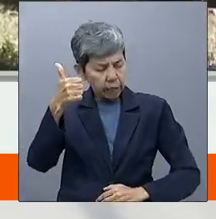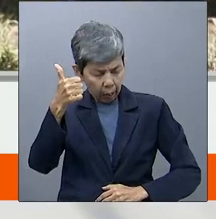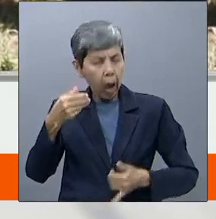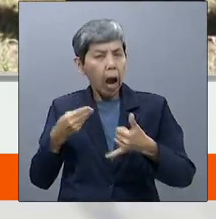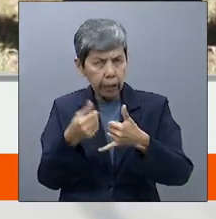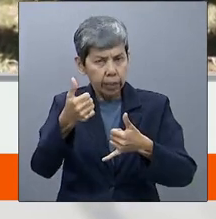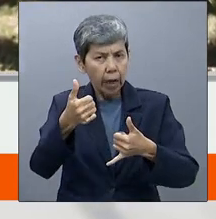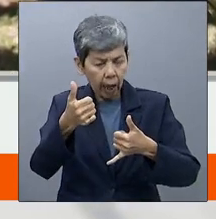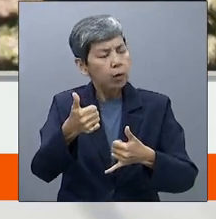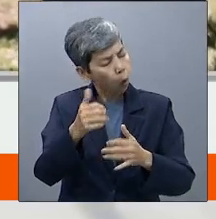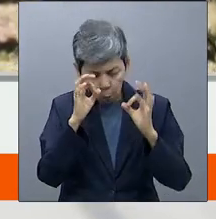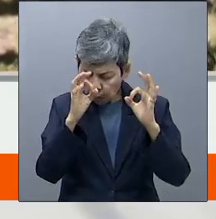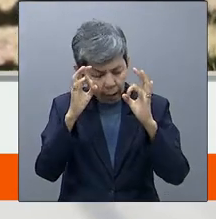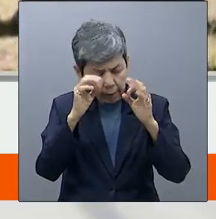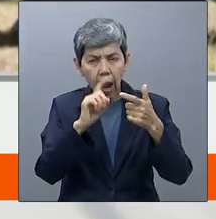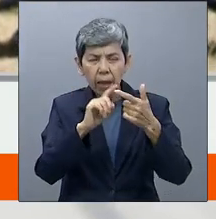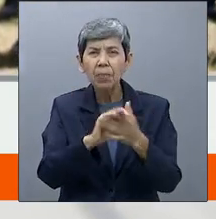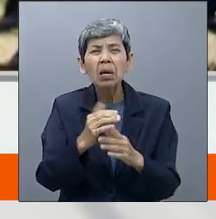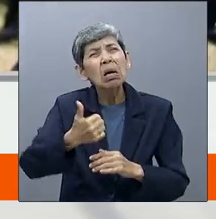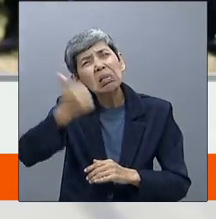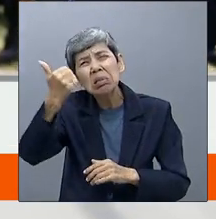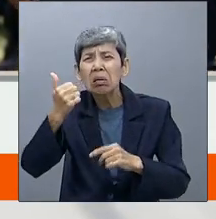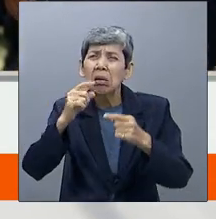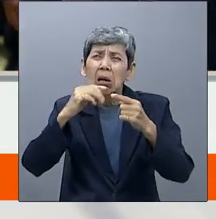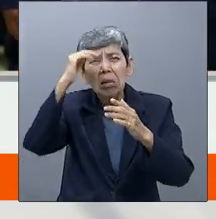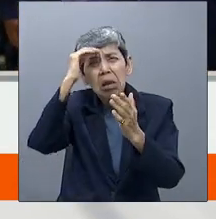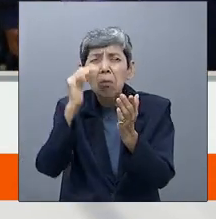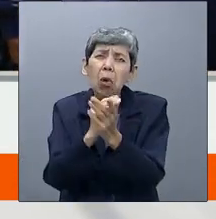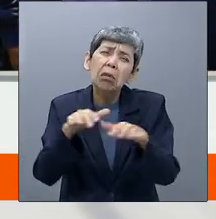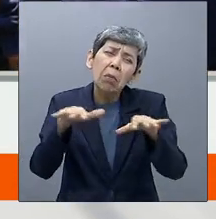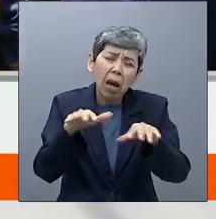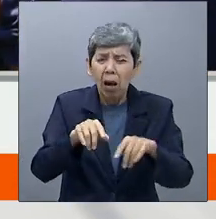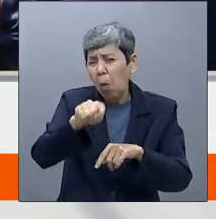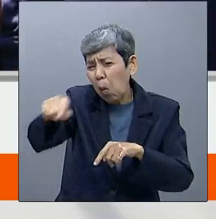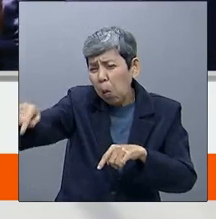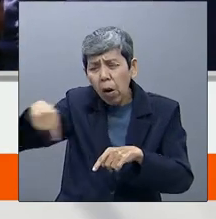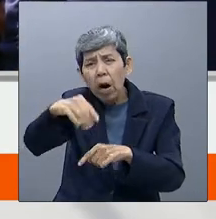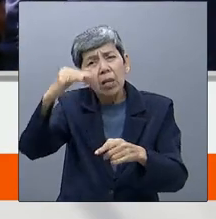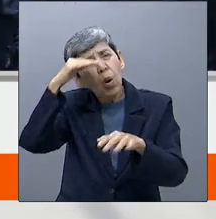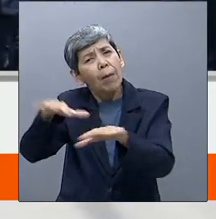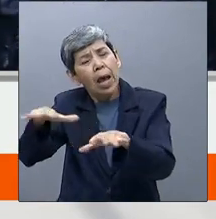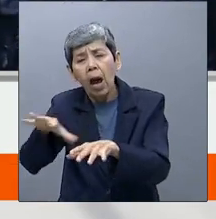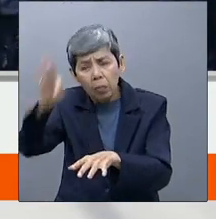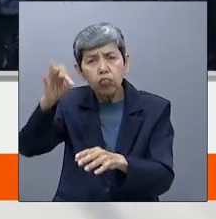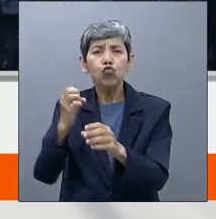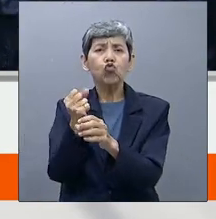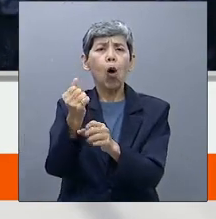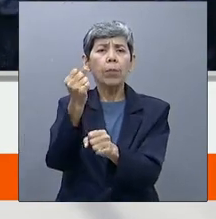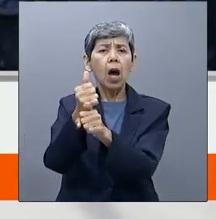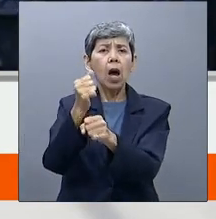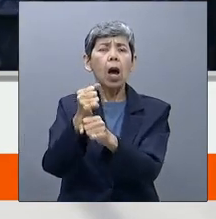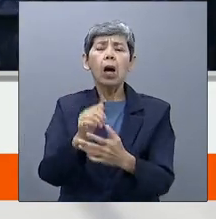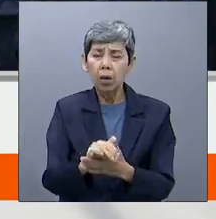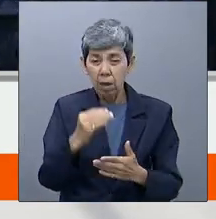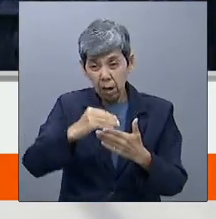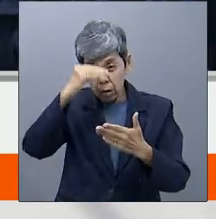นะครับนะส่วนอื่นๆเนี่ยเป็นในตำรวจสัญญาบัตรมีตั้งเยอะแยะไปใช่ไหมฮะมีอย่างเข้าจ